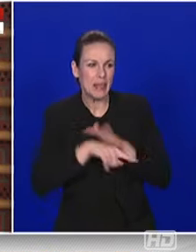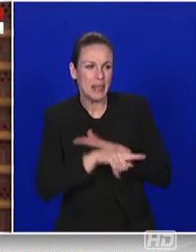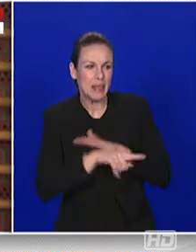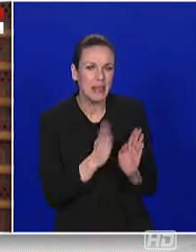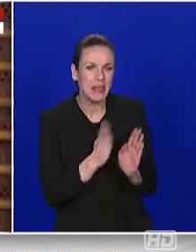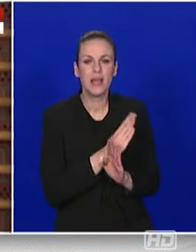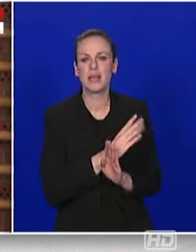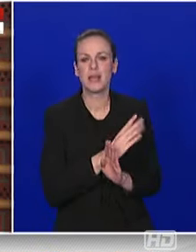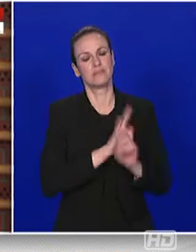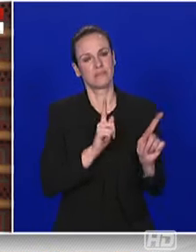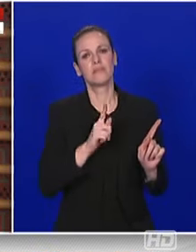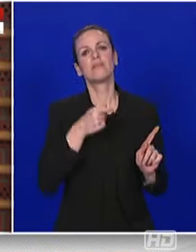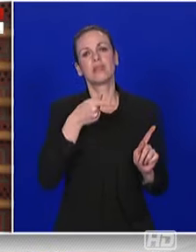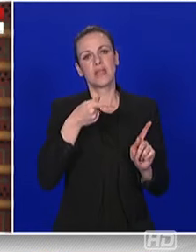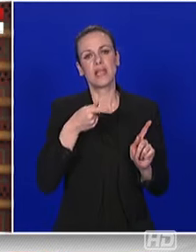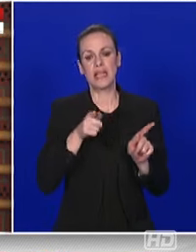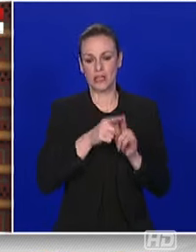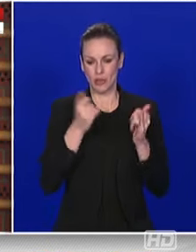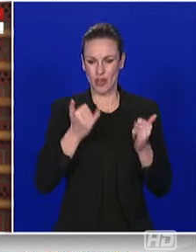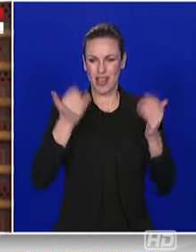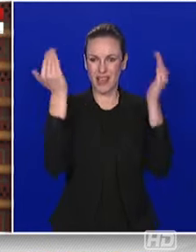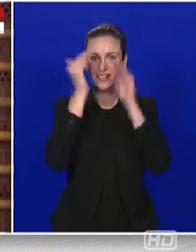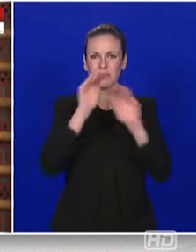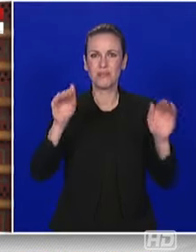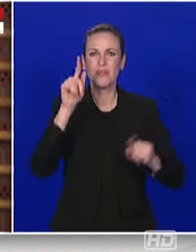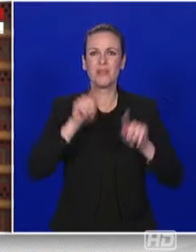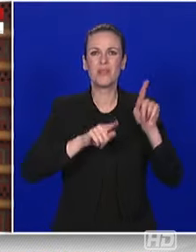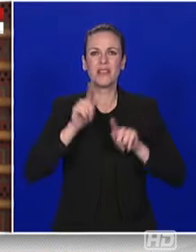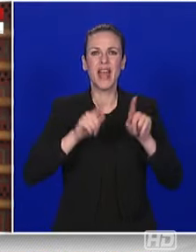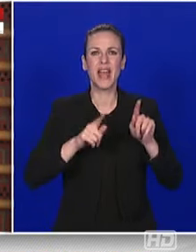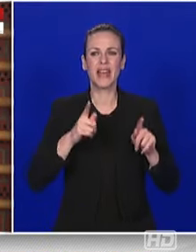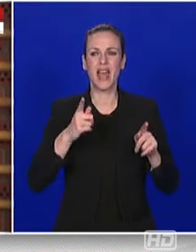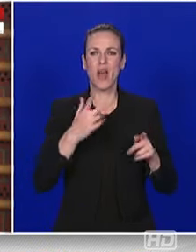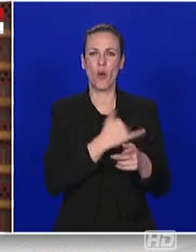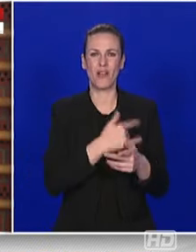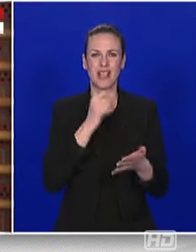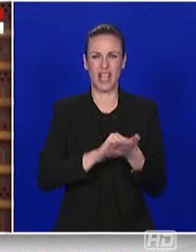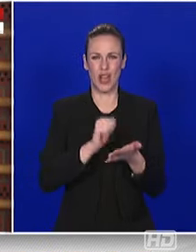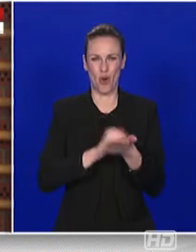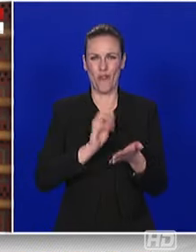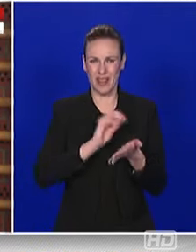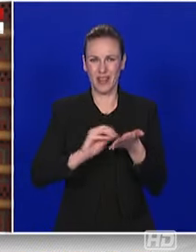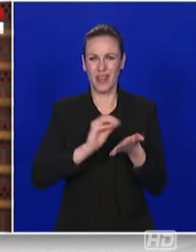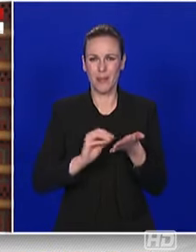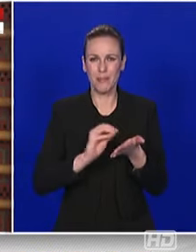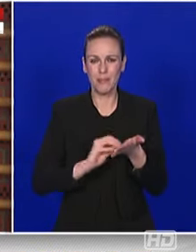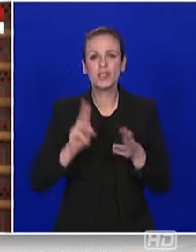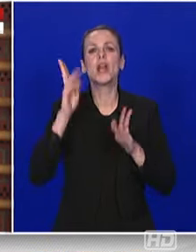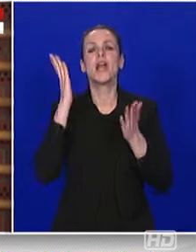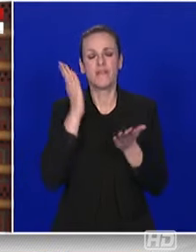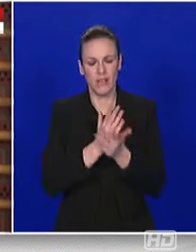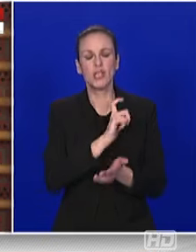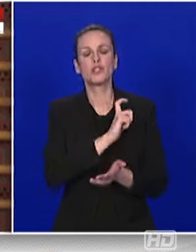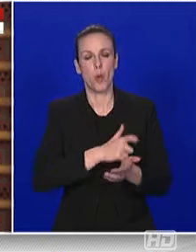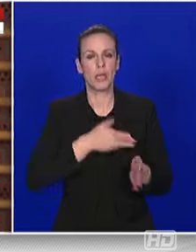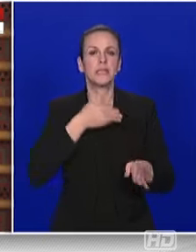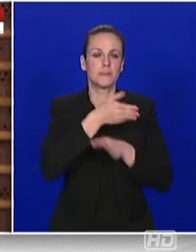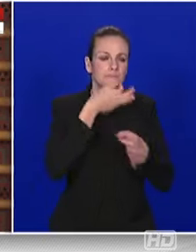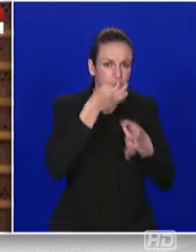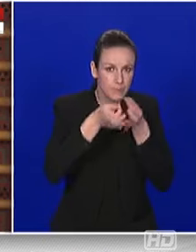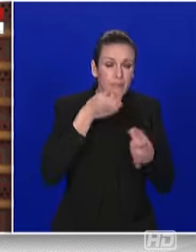se tiče onoga što je i danas objavljeno u nekim hrvatskim medijima, tu je policija već se pokrenula u